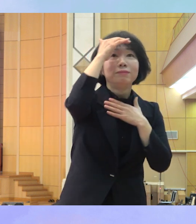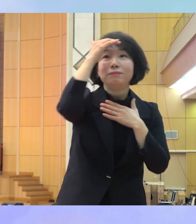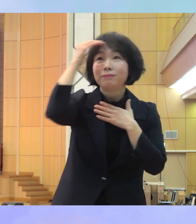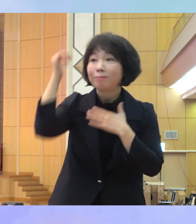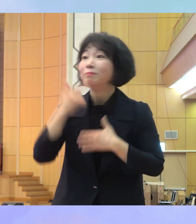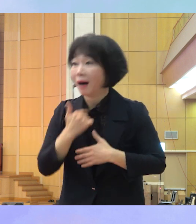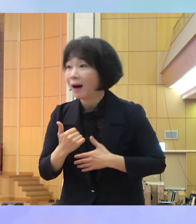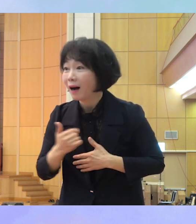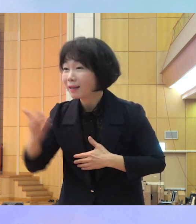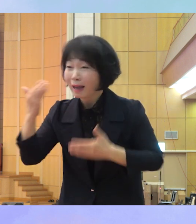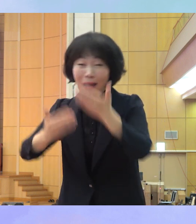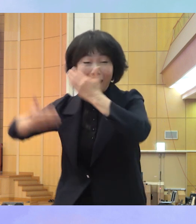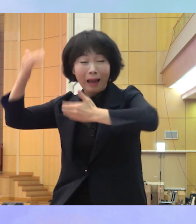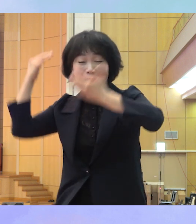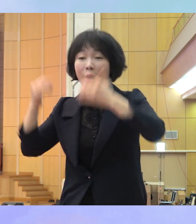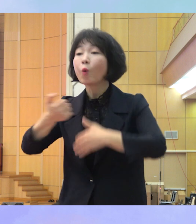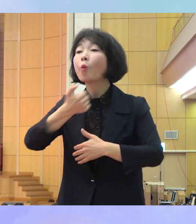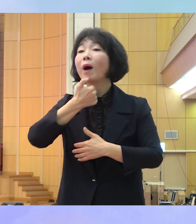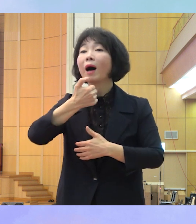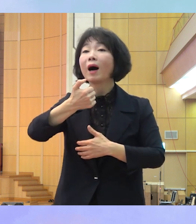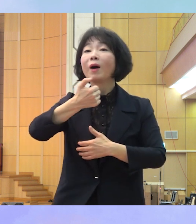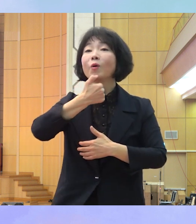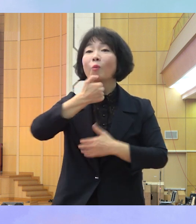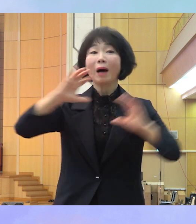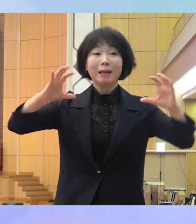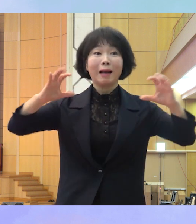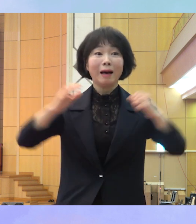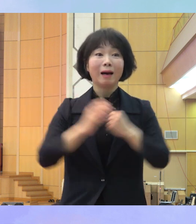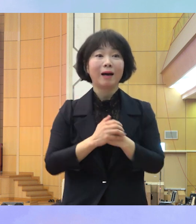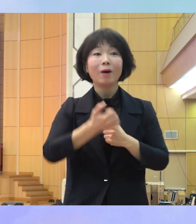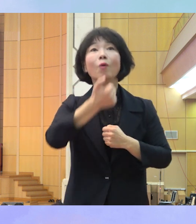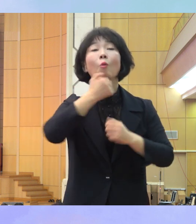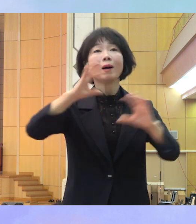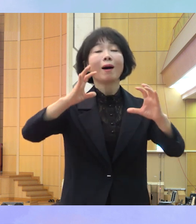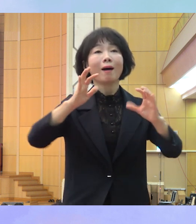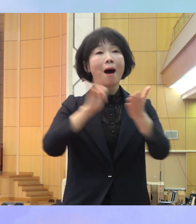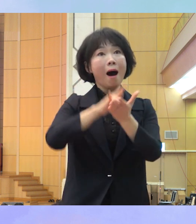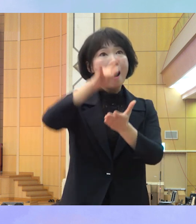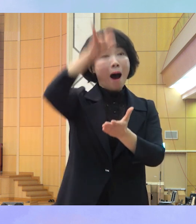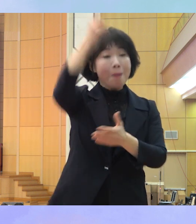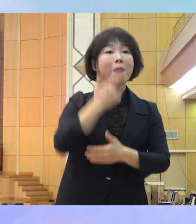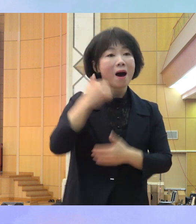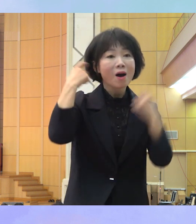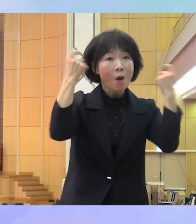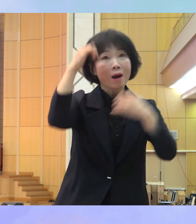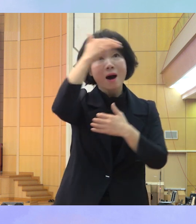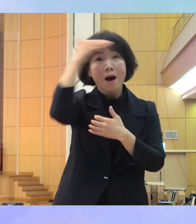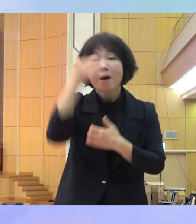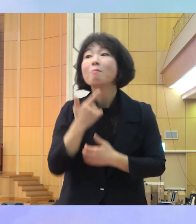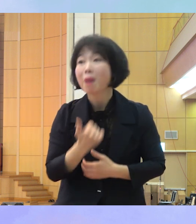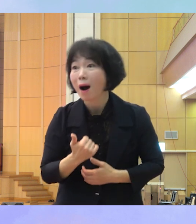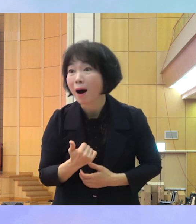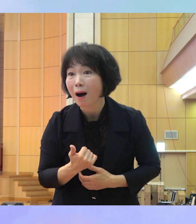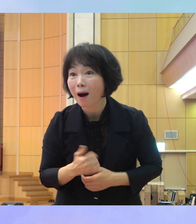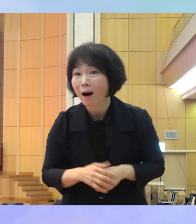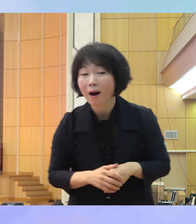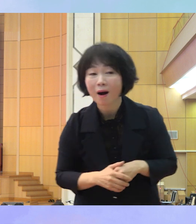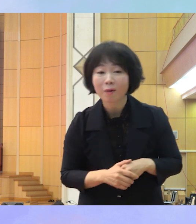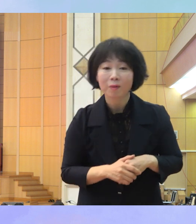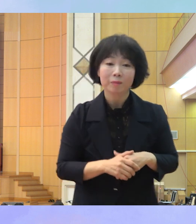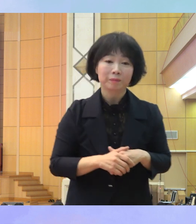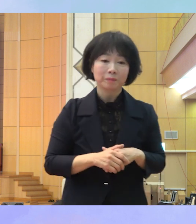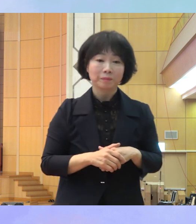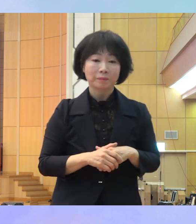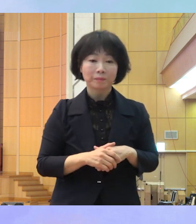옛날 로마 당시 예를 들면 이스라엘 나라가 로마의